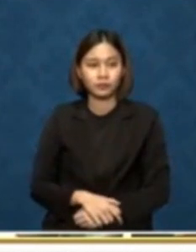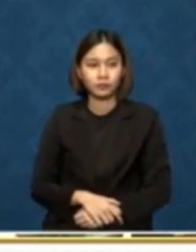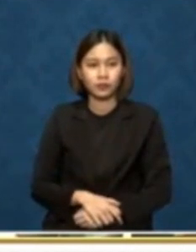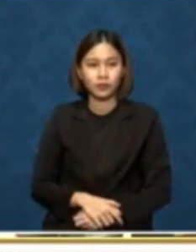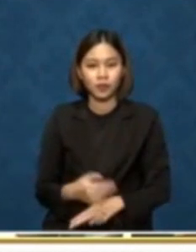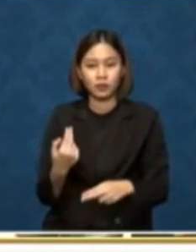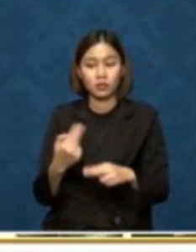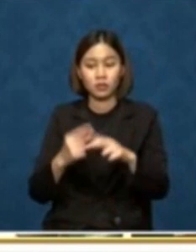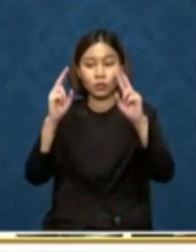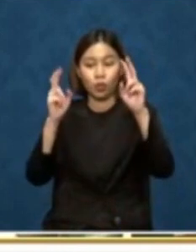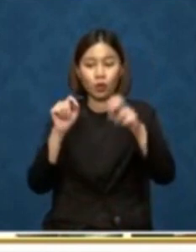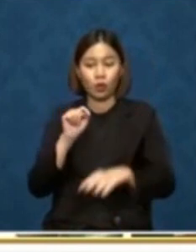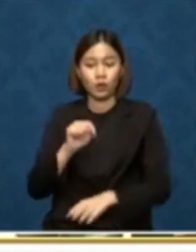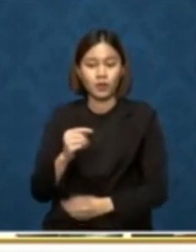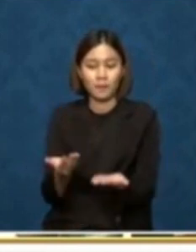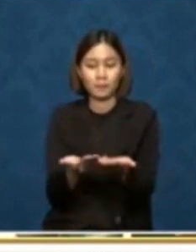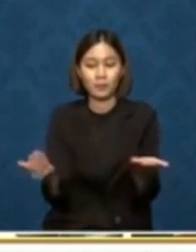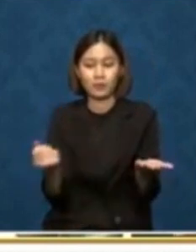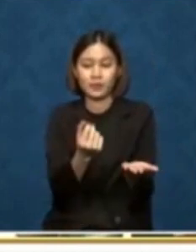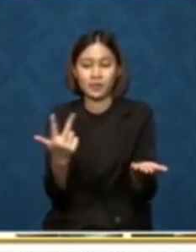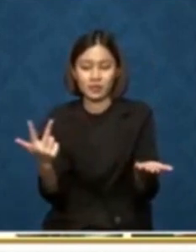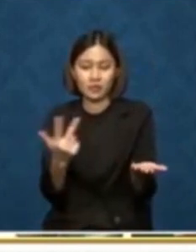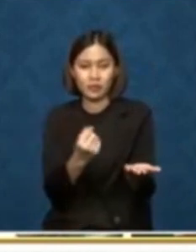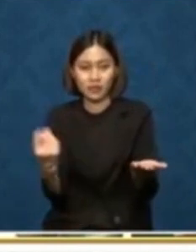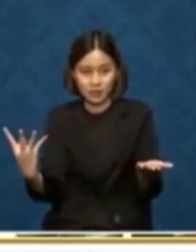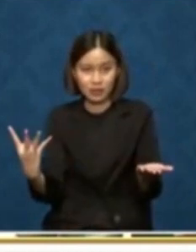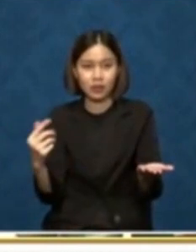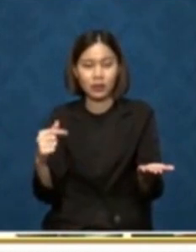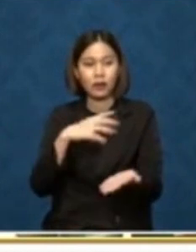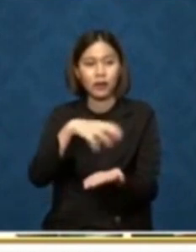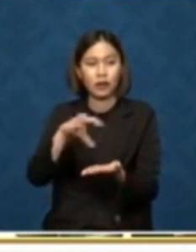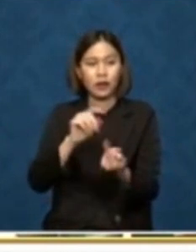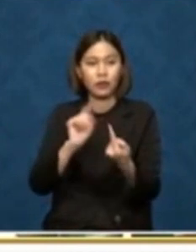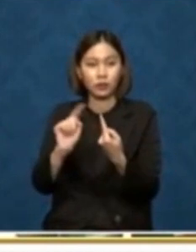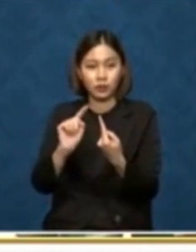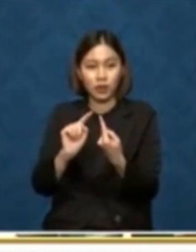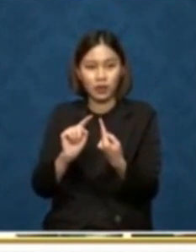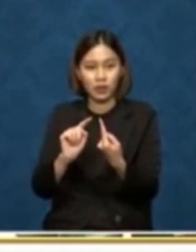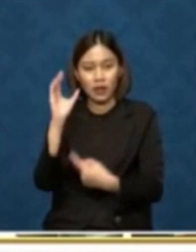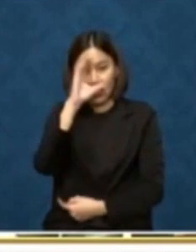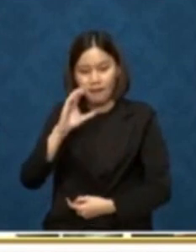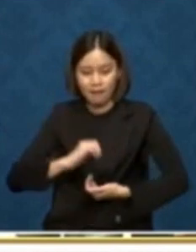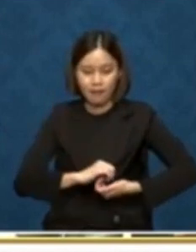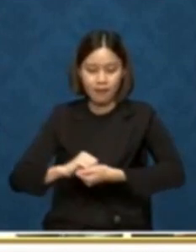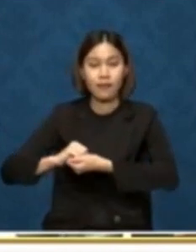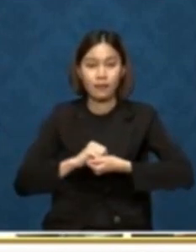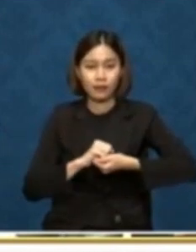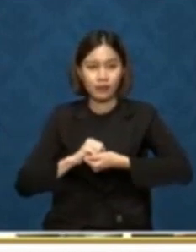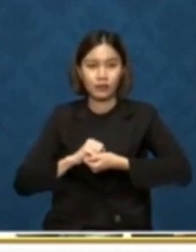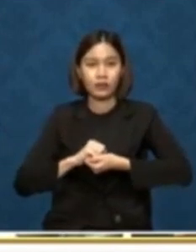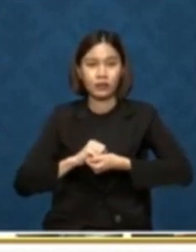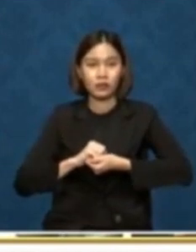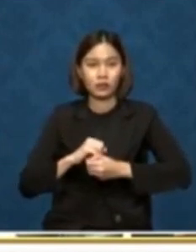เอ่อชื่อยติเนี่ยนะครับทั้ง 3-4ยติเนี่ยพูดถึงเรื่องของแสวงหา